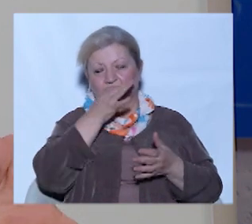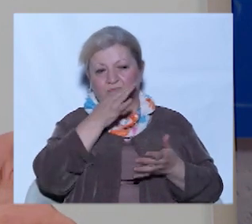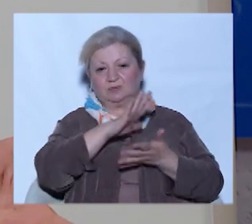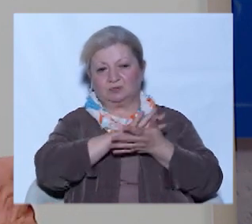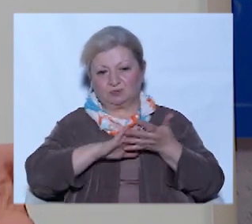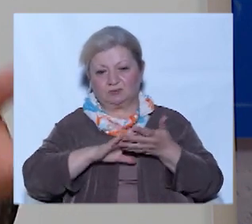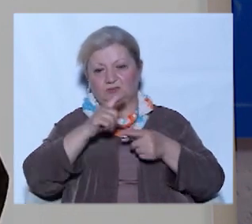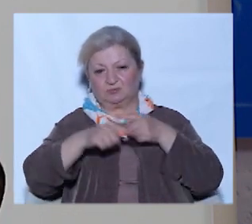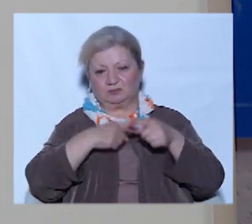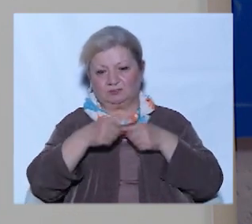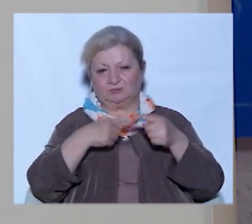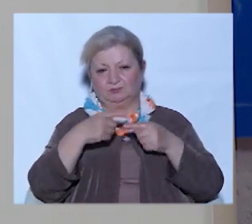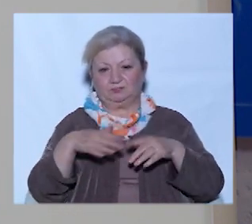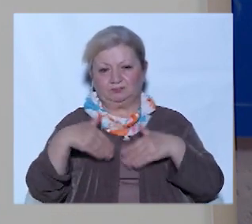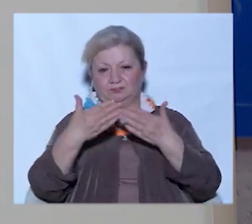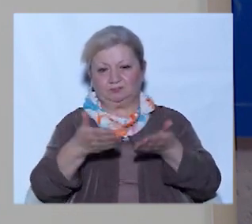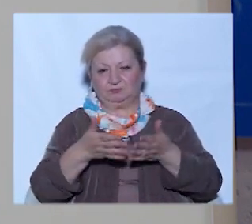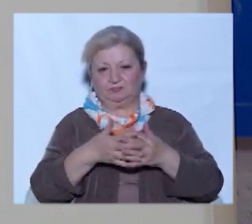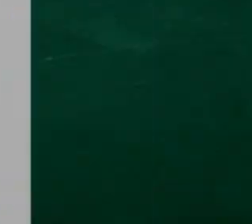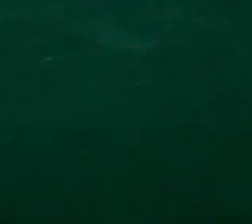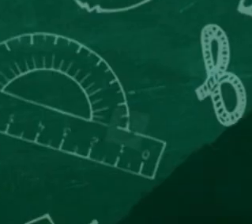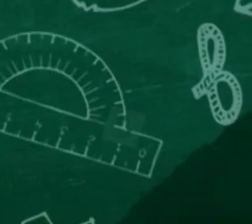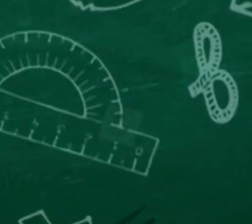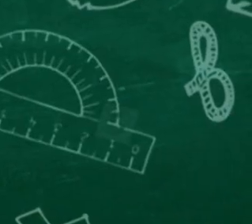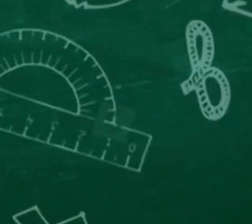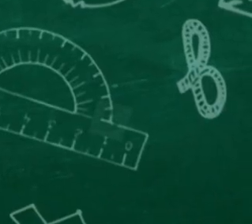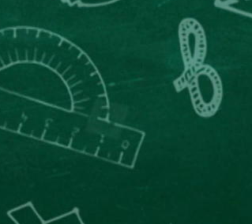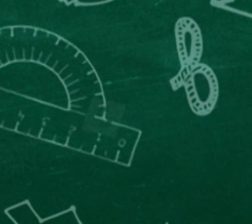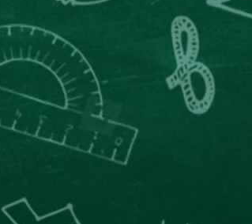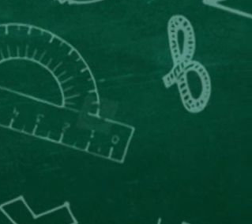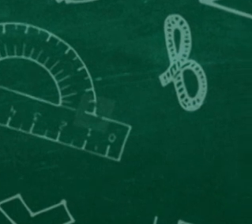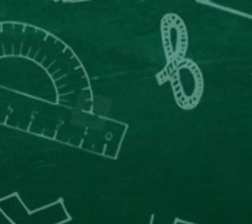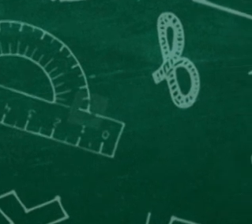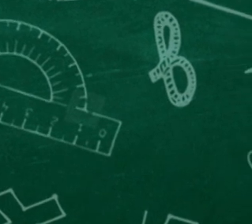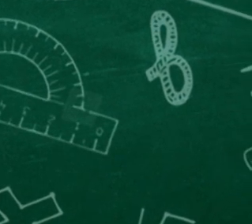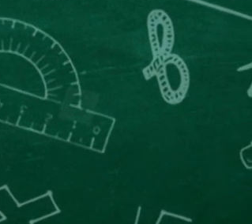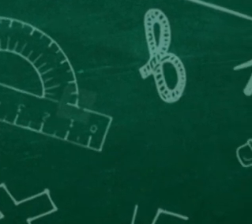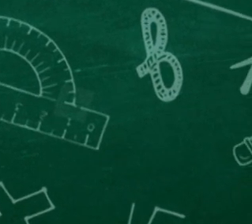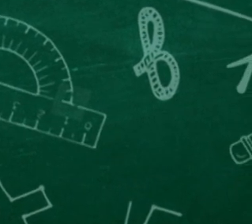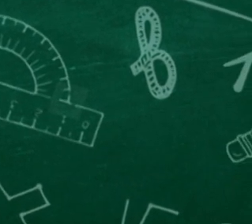5 წუთი და შემდეგ კვლავ დავბრუნდეთ ეთერში. Thank you.